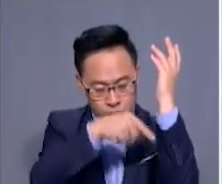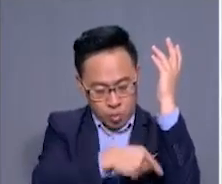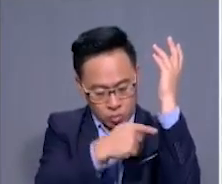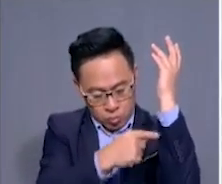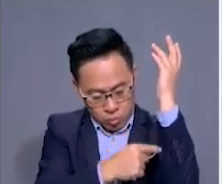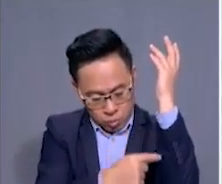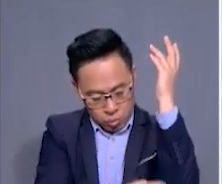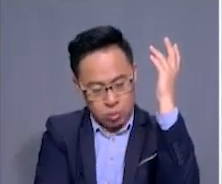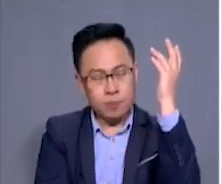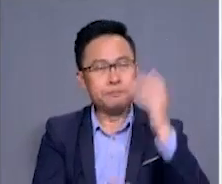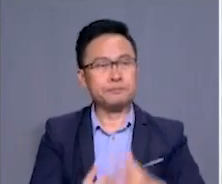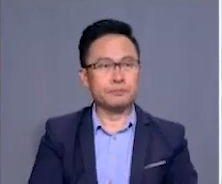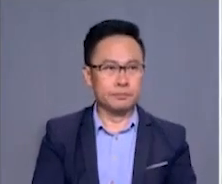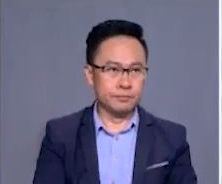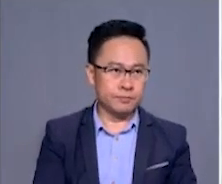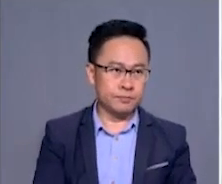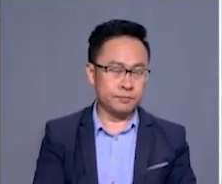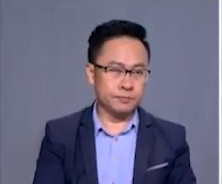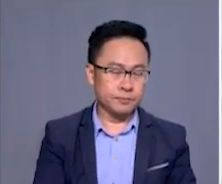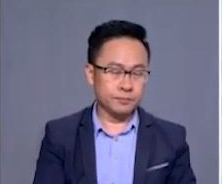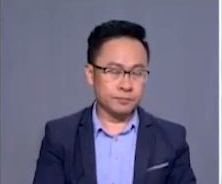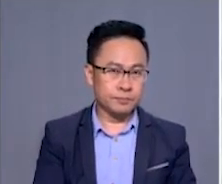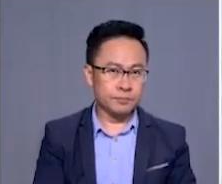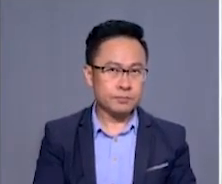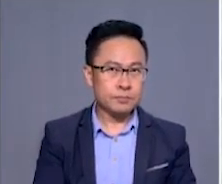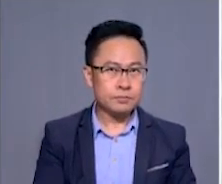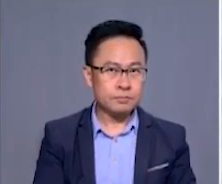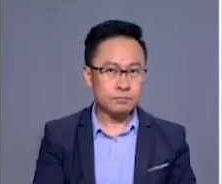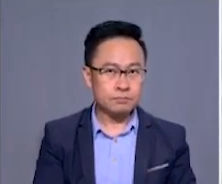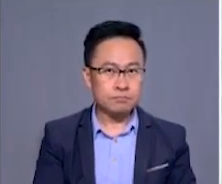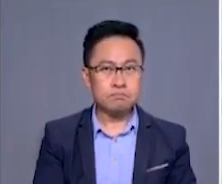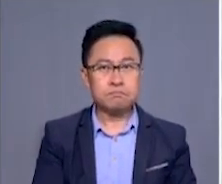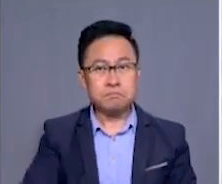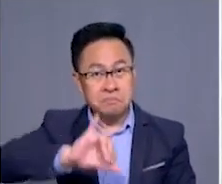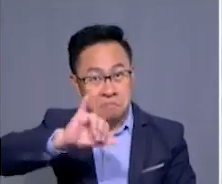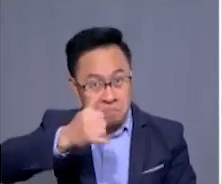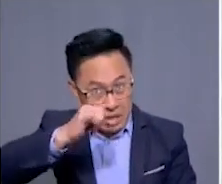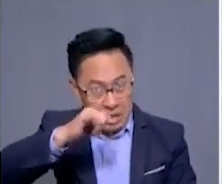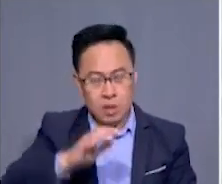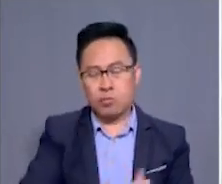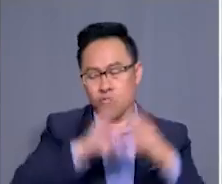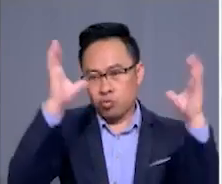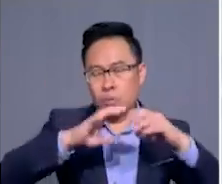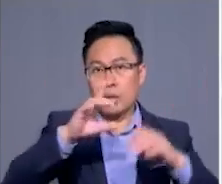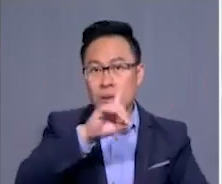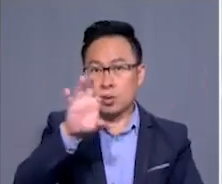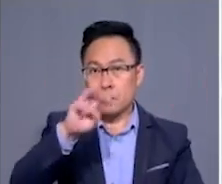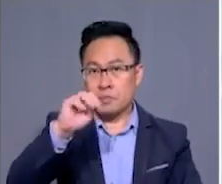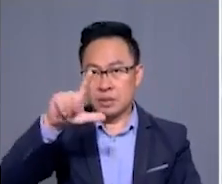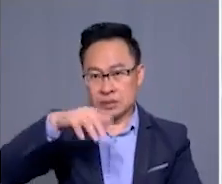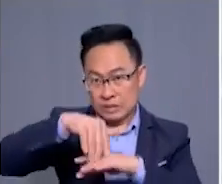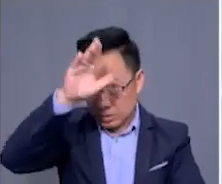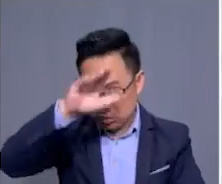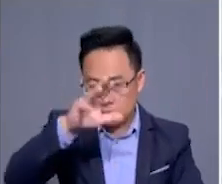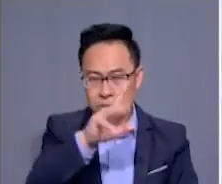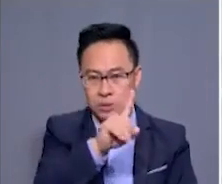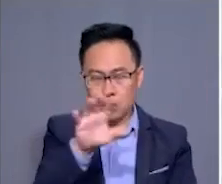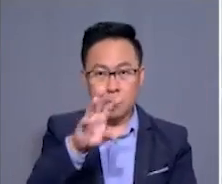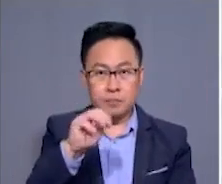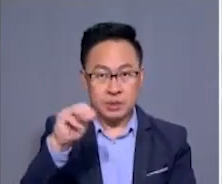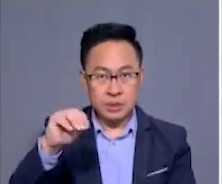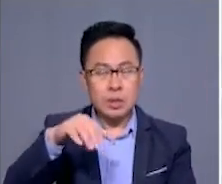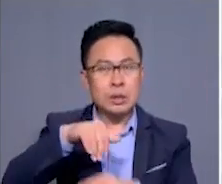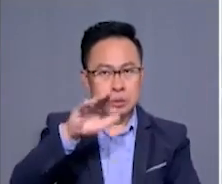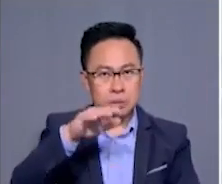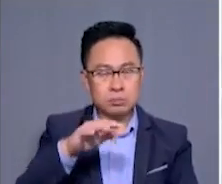ครับ ครับแล้วจังหวัด ตกหนักในที่นี้บางพื้นที่อาจจะเกิน100มิลลิเมตรนะครับเพราะนั้นพอ